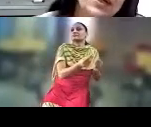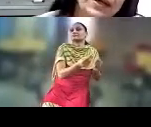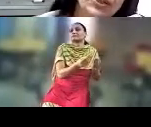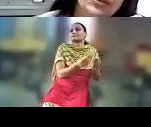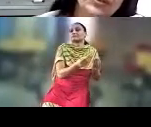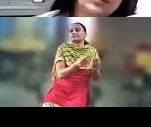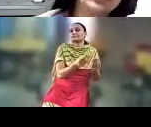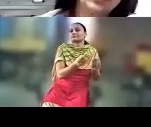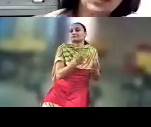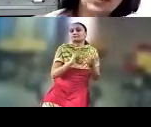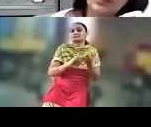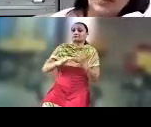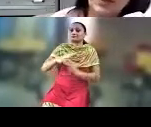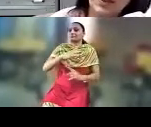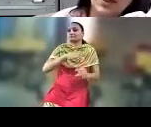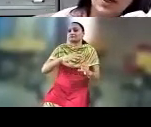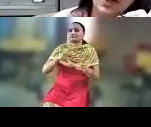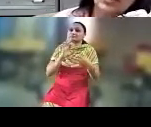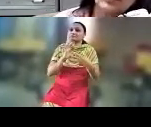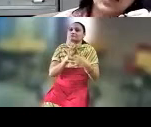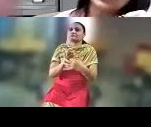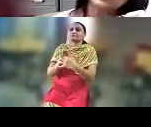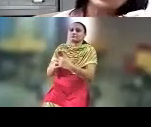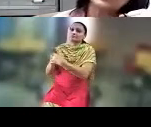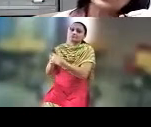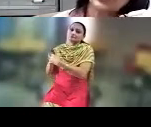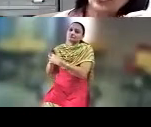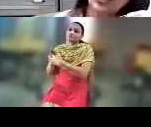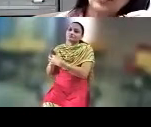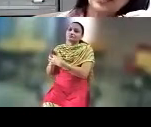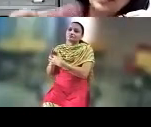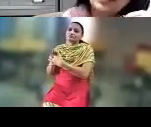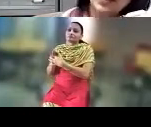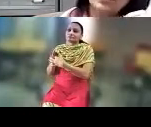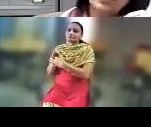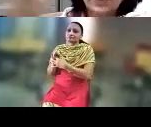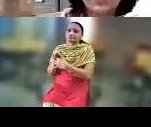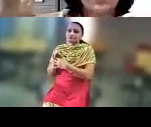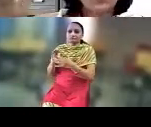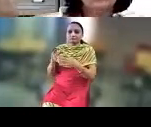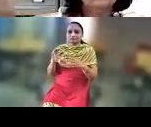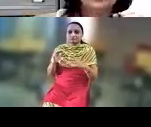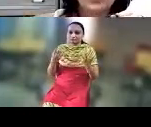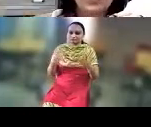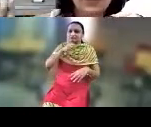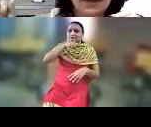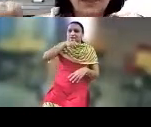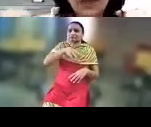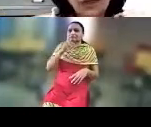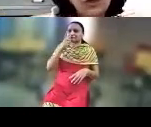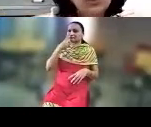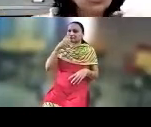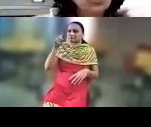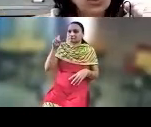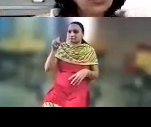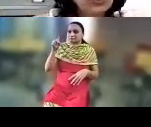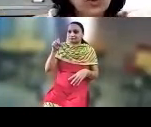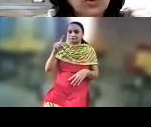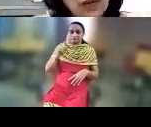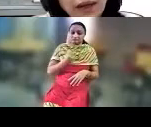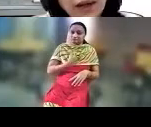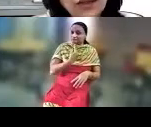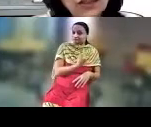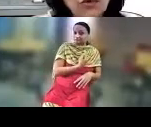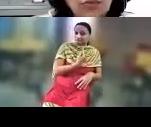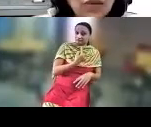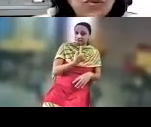सोशल कनेक्शंस, कि आसपास मतलब कोई भी अगर यंग मदर है और वो अकेली है, उसको और कोई लोग मिल